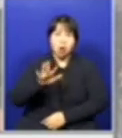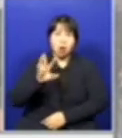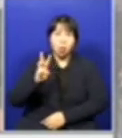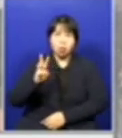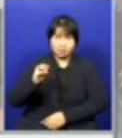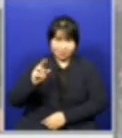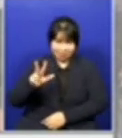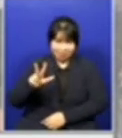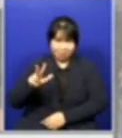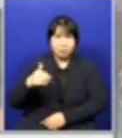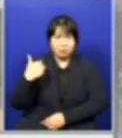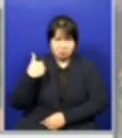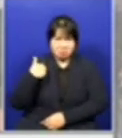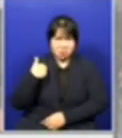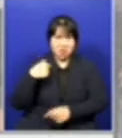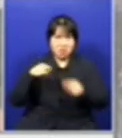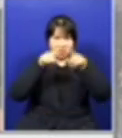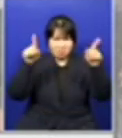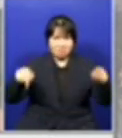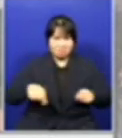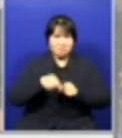7/2563เนี่ย